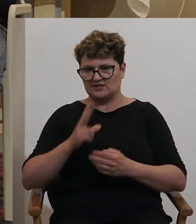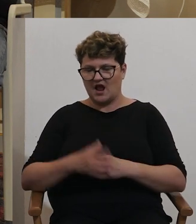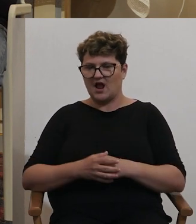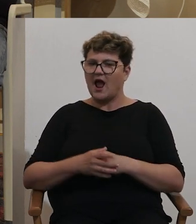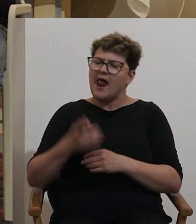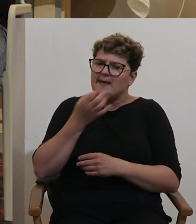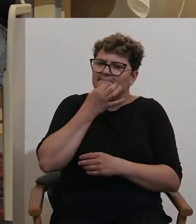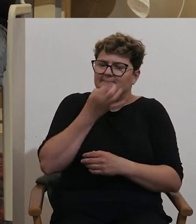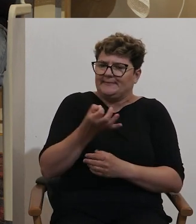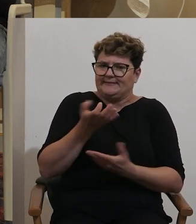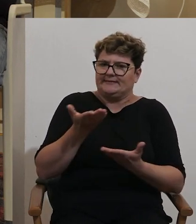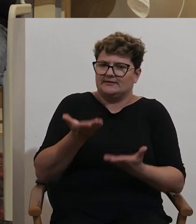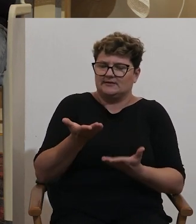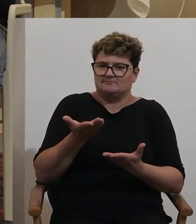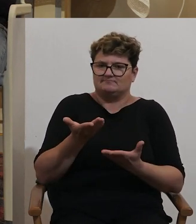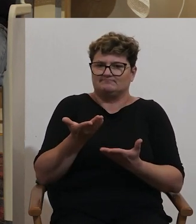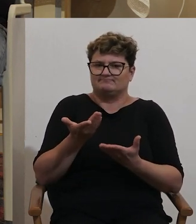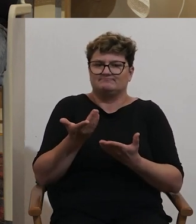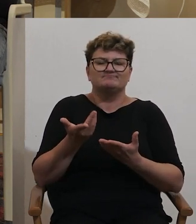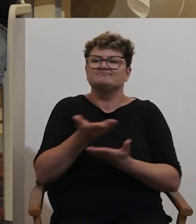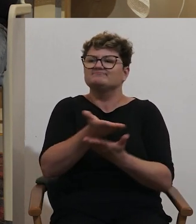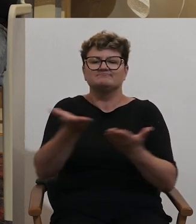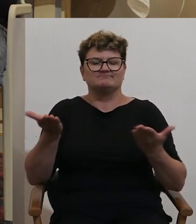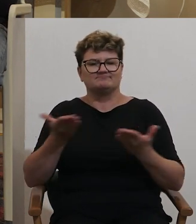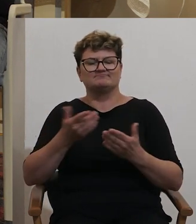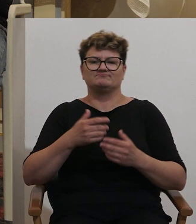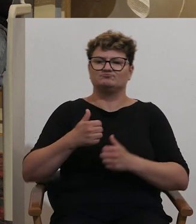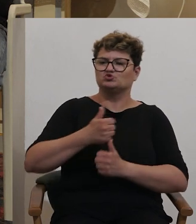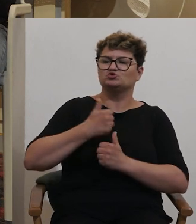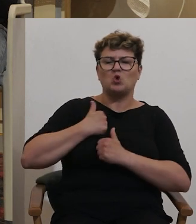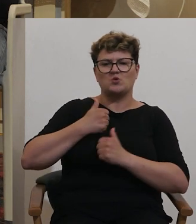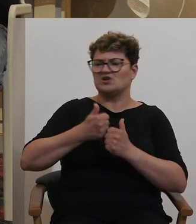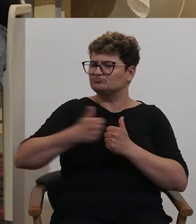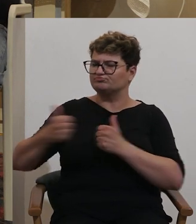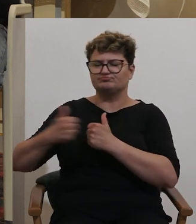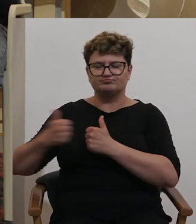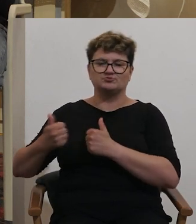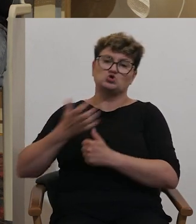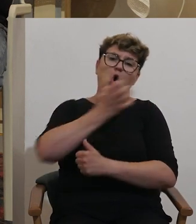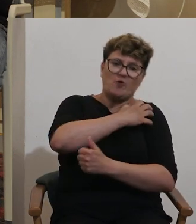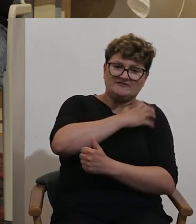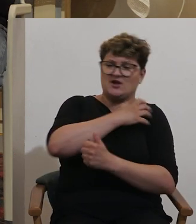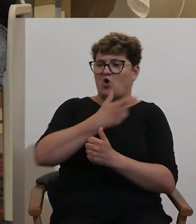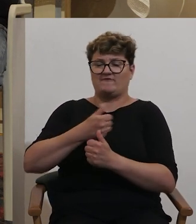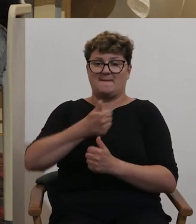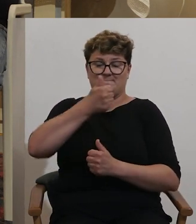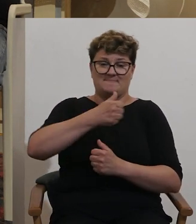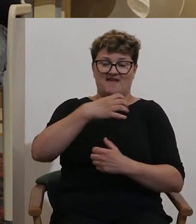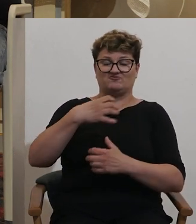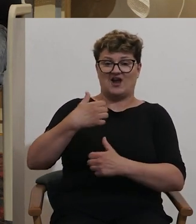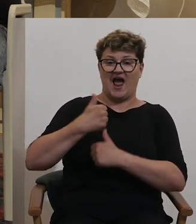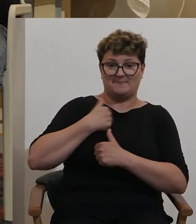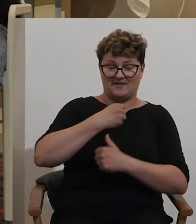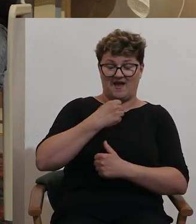czy jak to zinterpretowali szeregowi żołnierze, czy nawet oficerowie pierwszej Armii Wojska